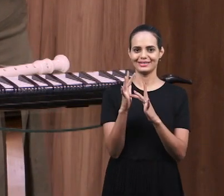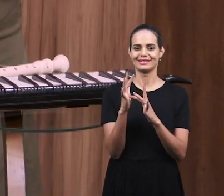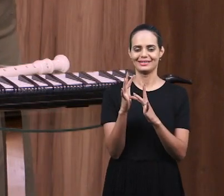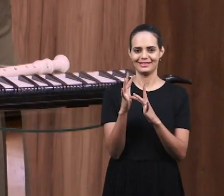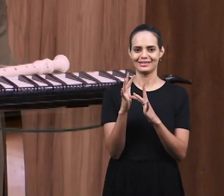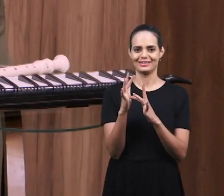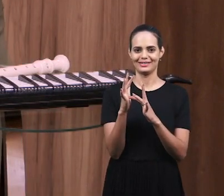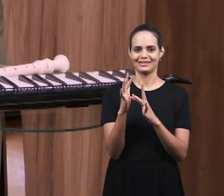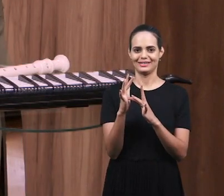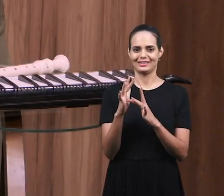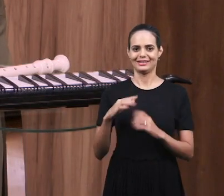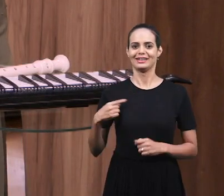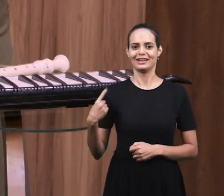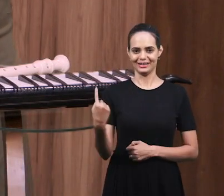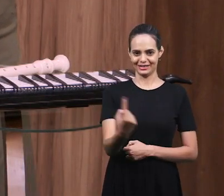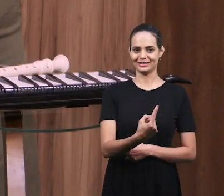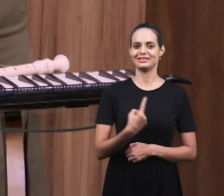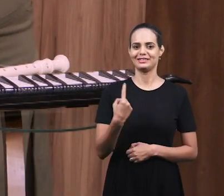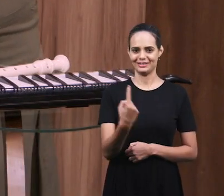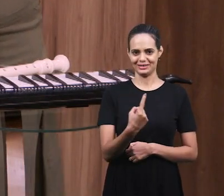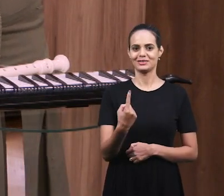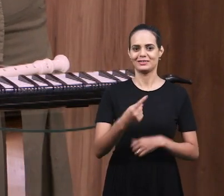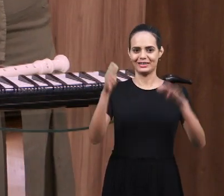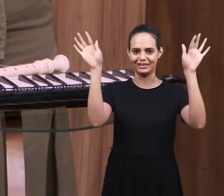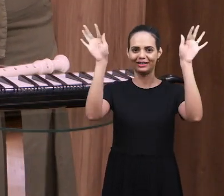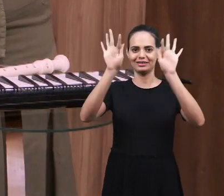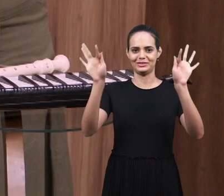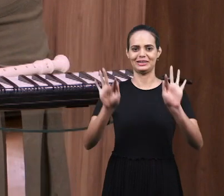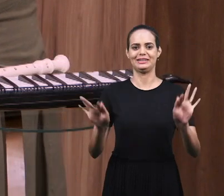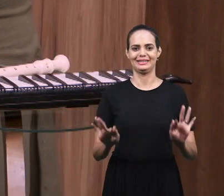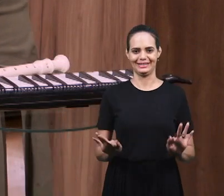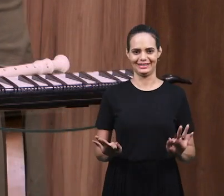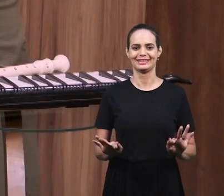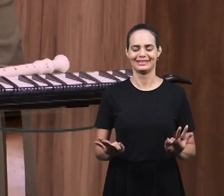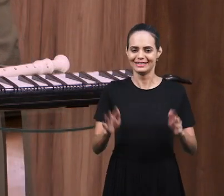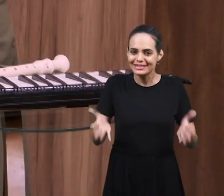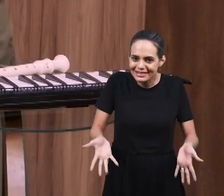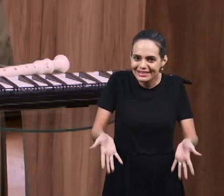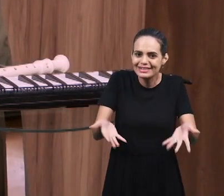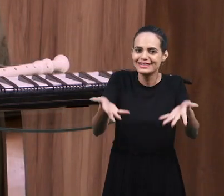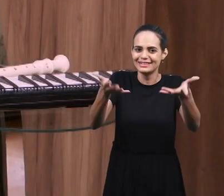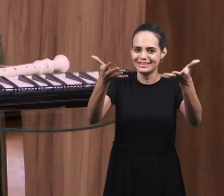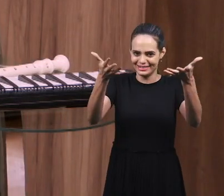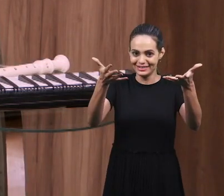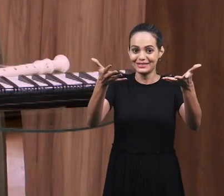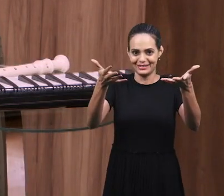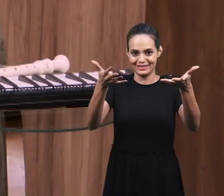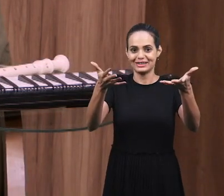sommes très joyeux en voyant la participation des parents qui